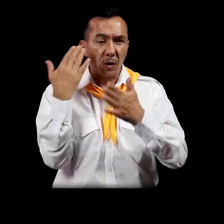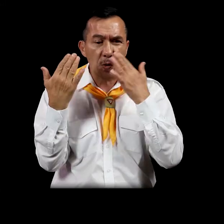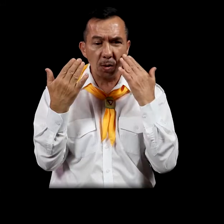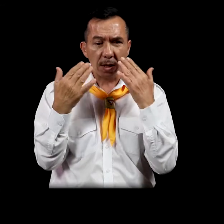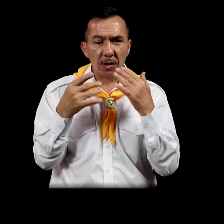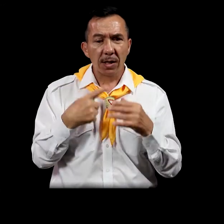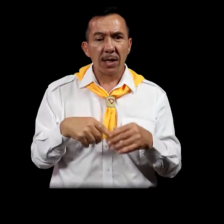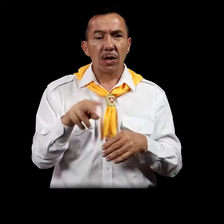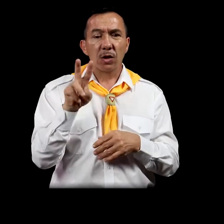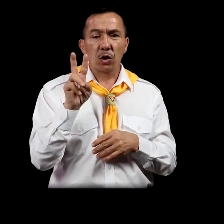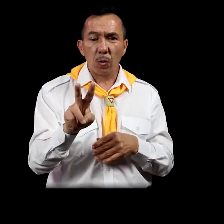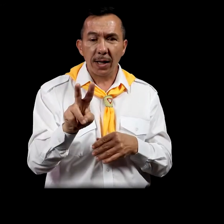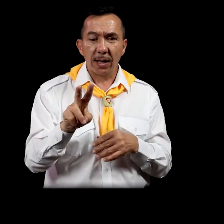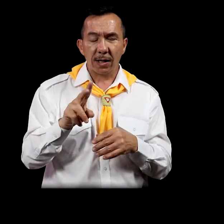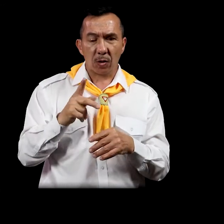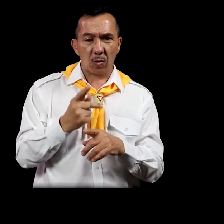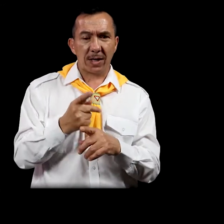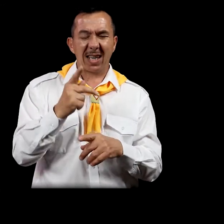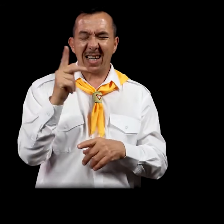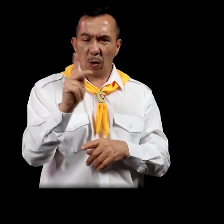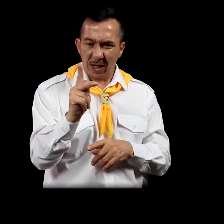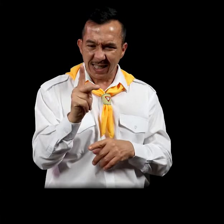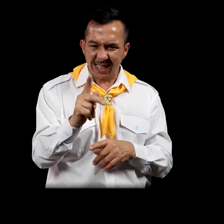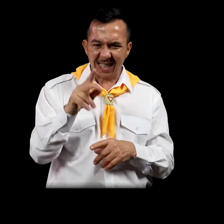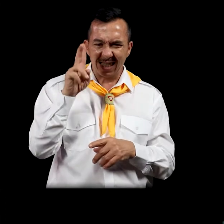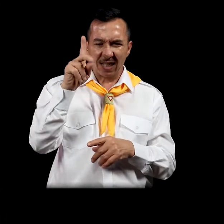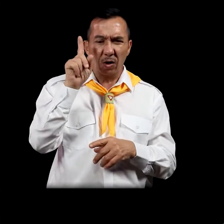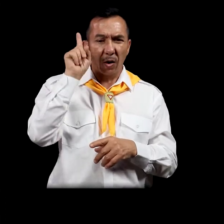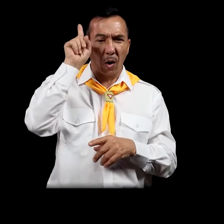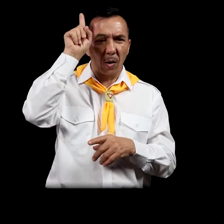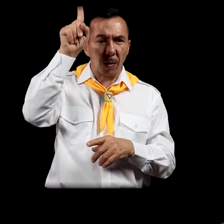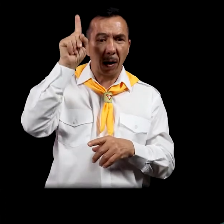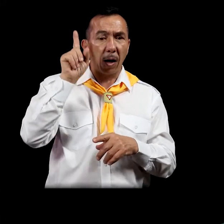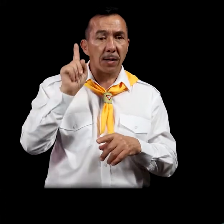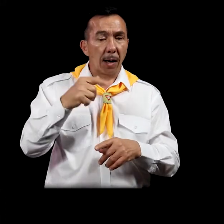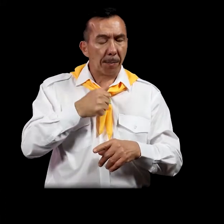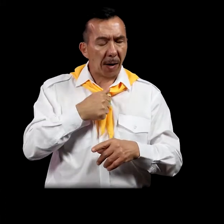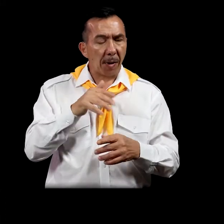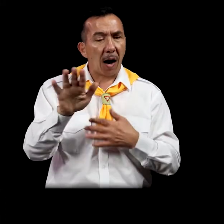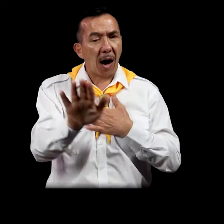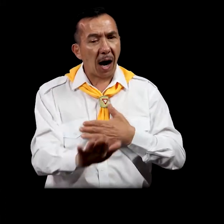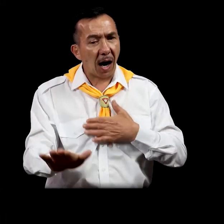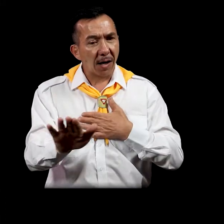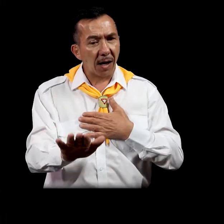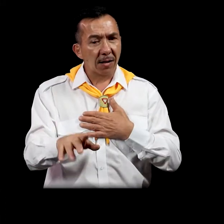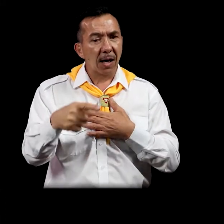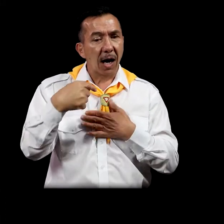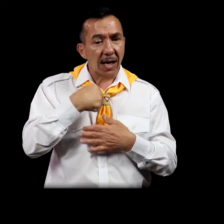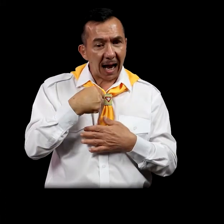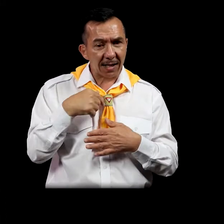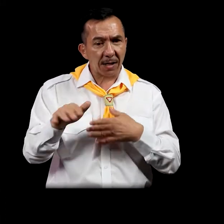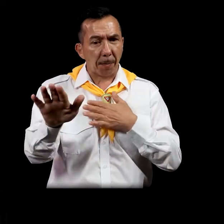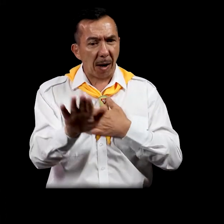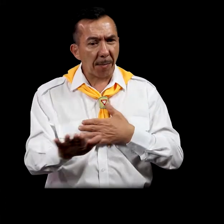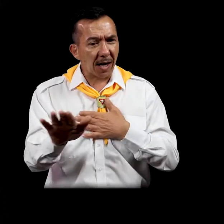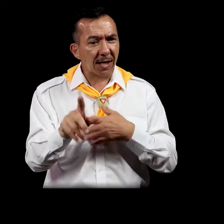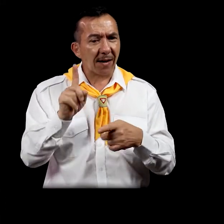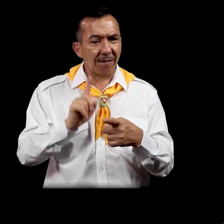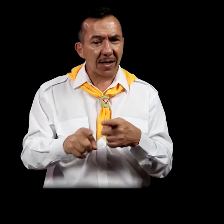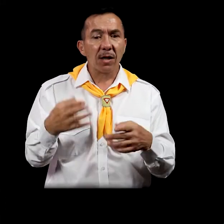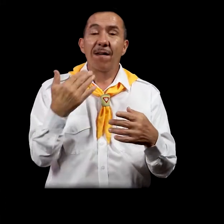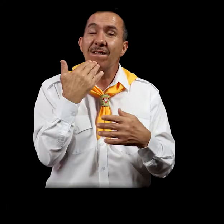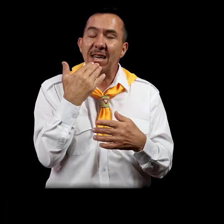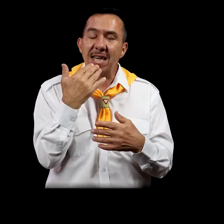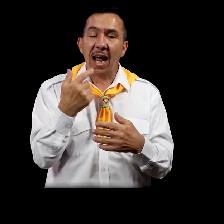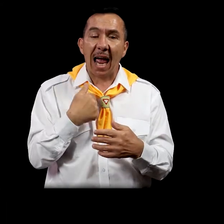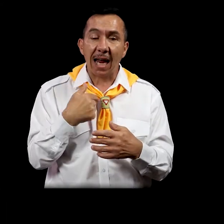vertroosting. 2 Korintiërs 1 vers 3. God is barmhartig. Ek sal barmhartig wees oor